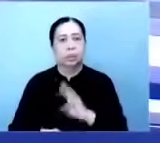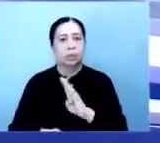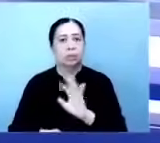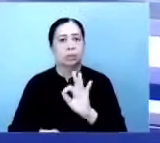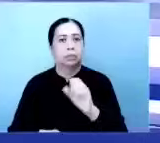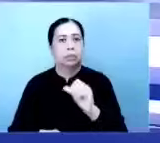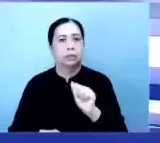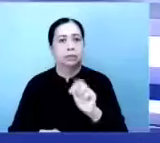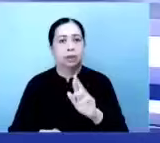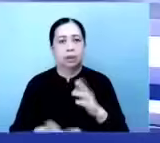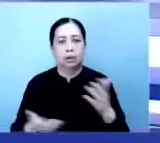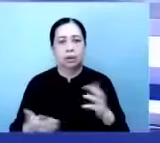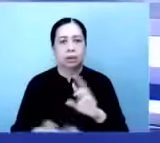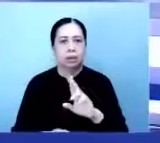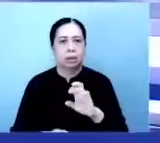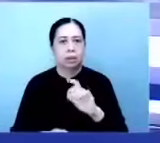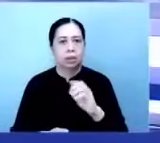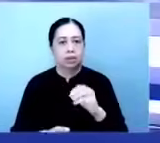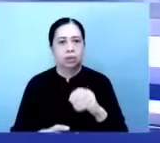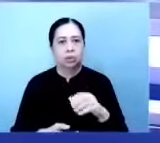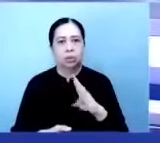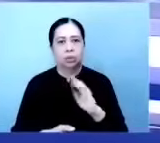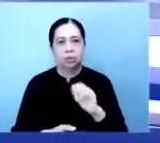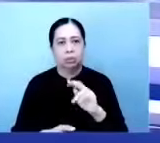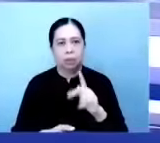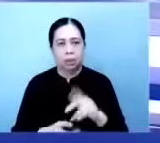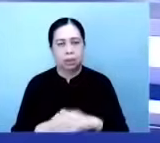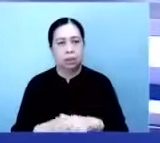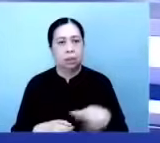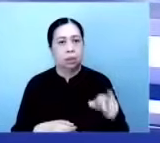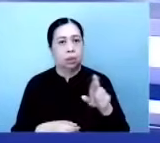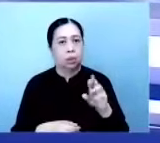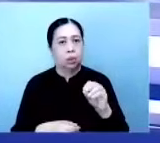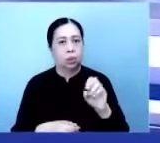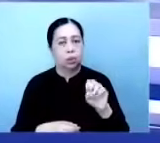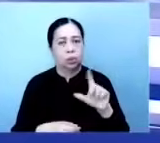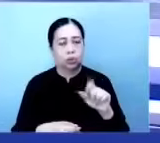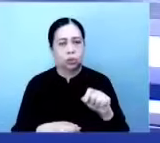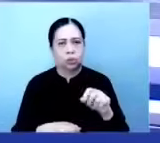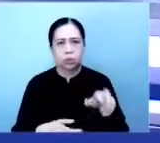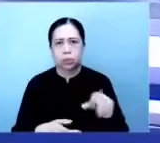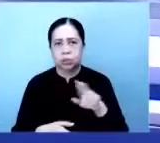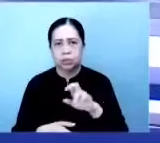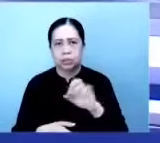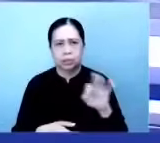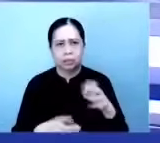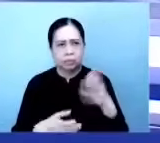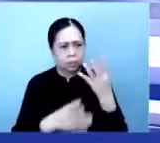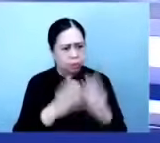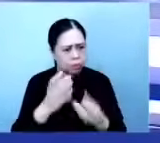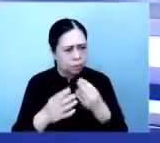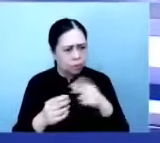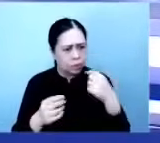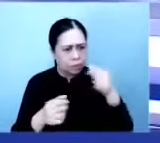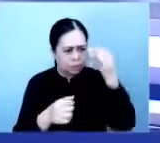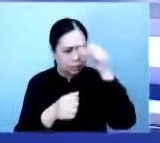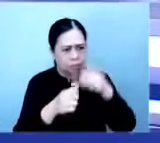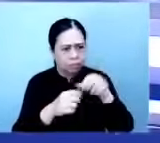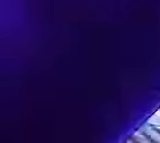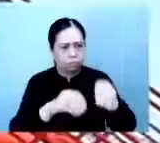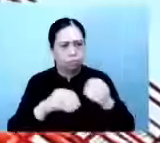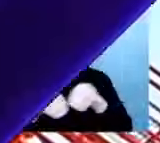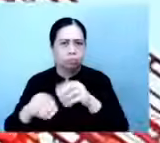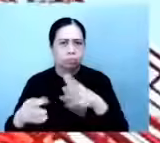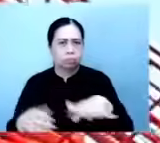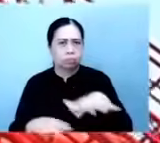Bank. Habang sa Rizal Reef, nawawala naman ang mga payaw ng mga mangis ng Pilipino. Nasa frontline balitang yan si Gio Robles.